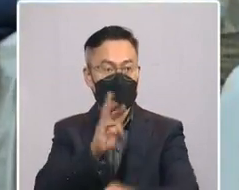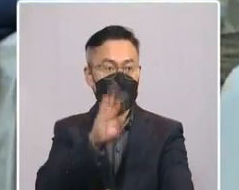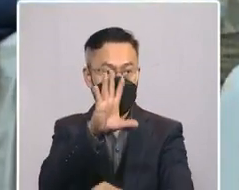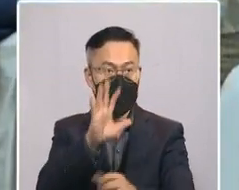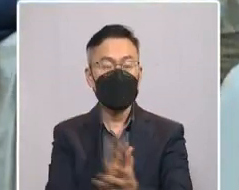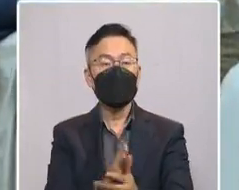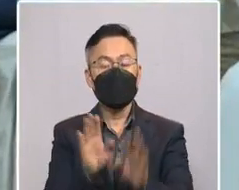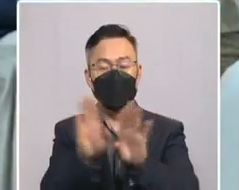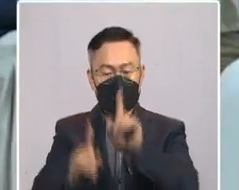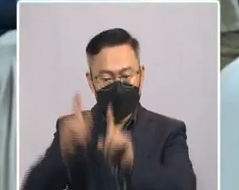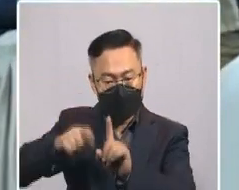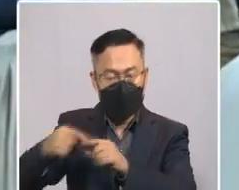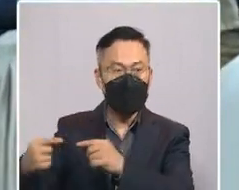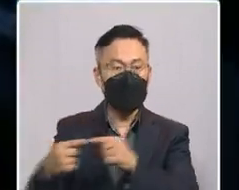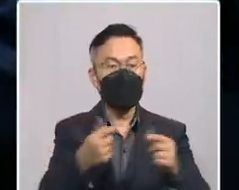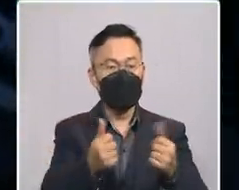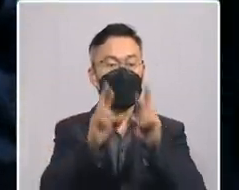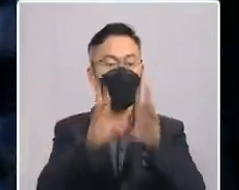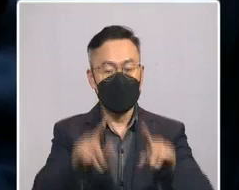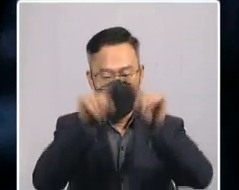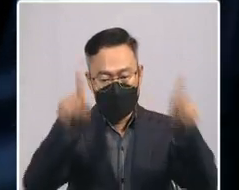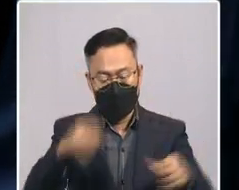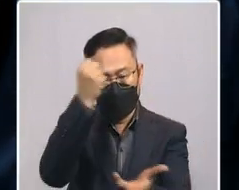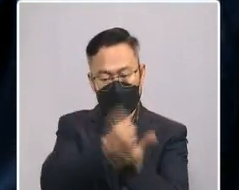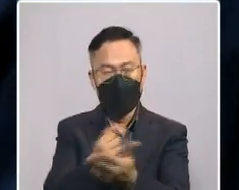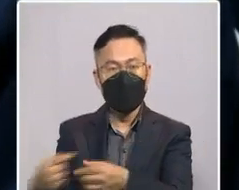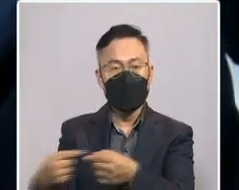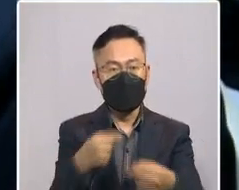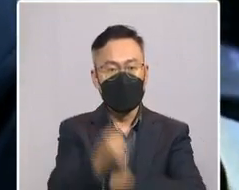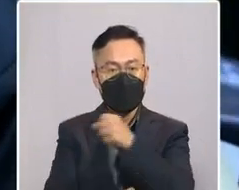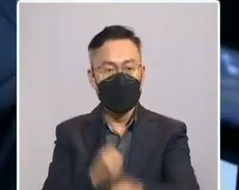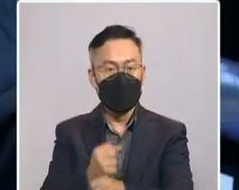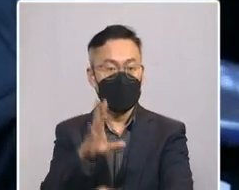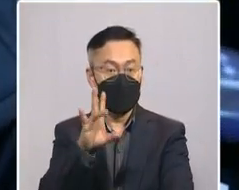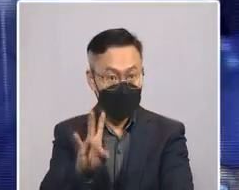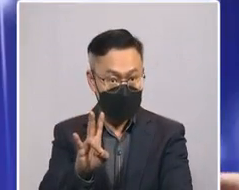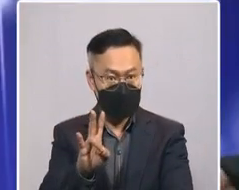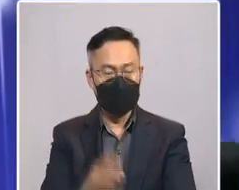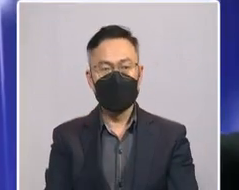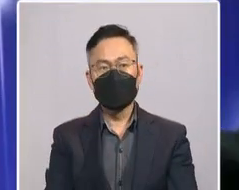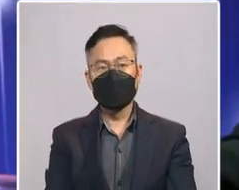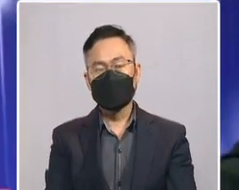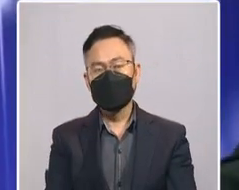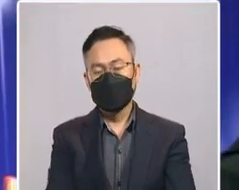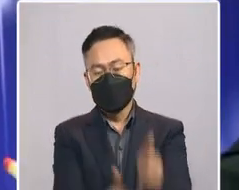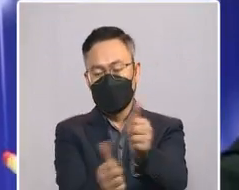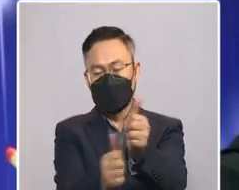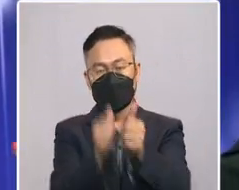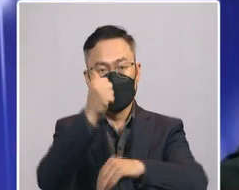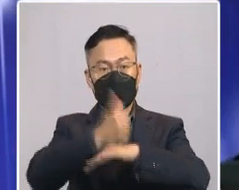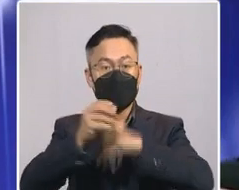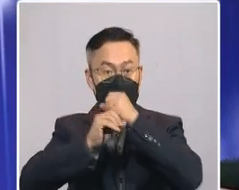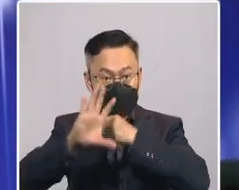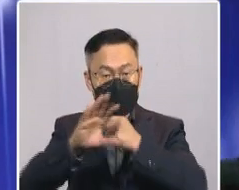องนะคะเข้าสู่ระบบใบอนุญาตเป็นระยะเวลา7ปีค่ะ เป็นไปตามรถแมพ